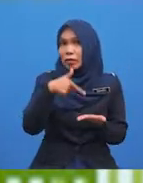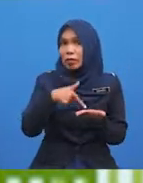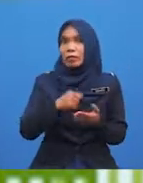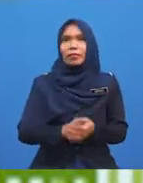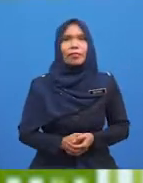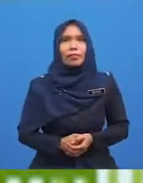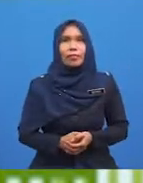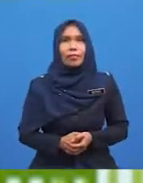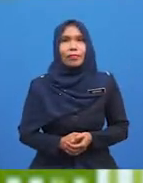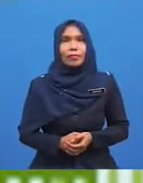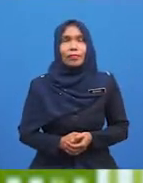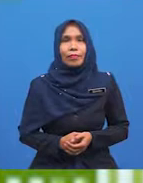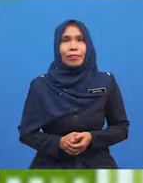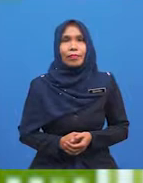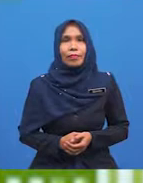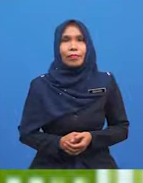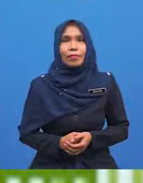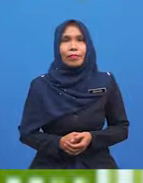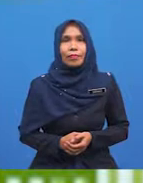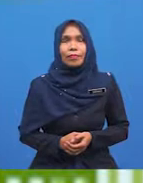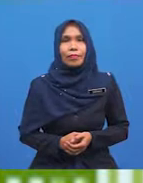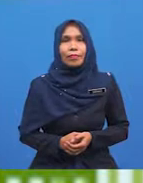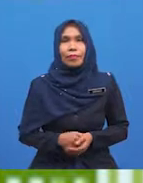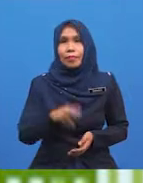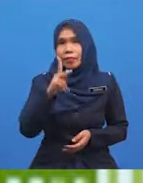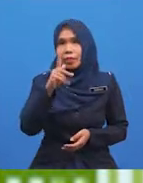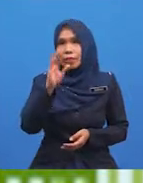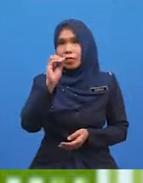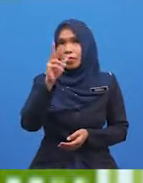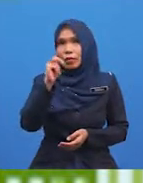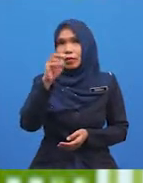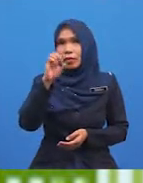dan sekiranya boleh, pelajar-pelajar perlu menguasainya.